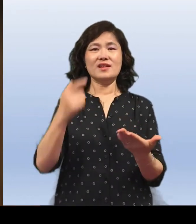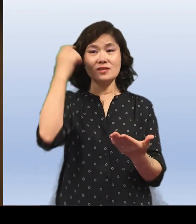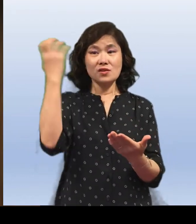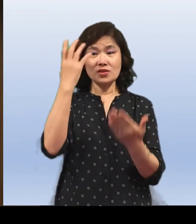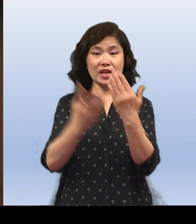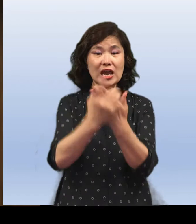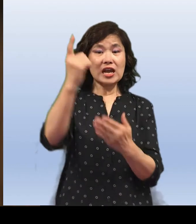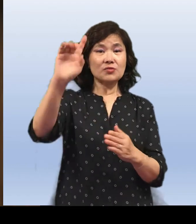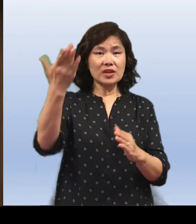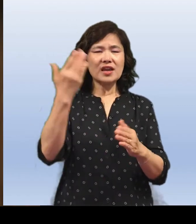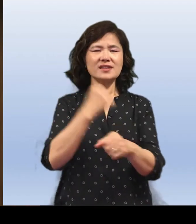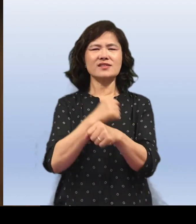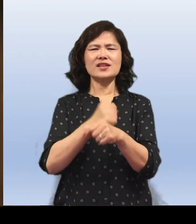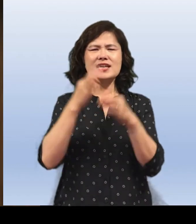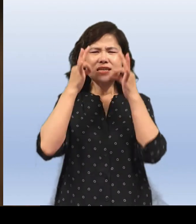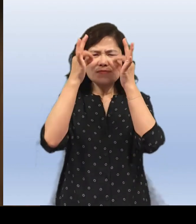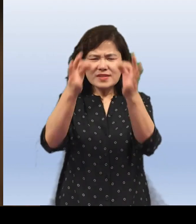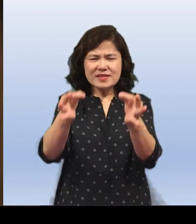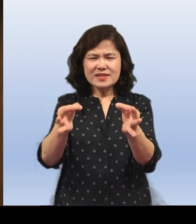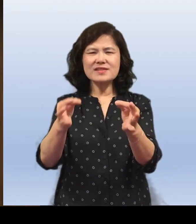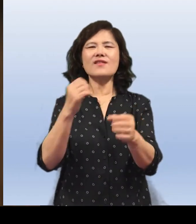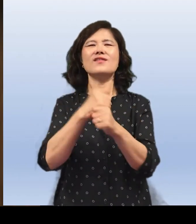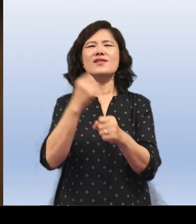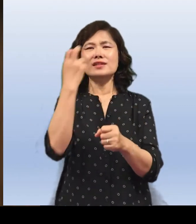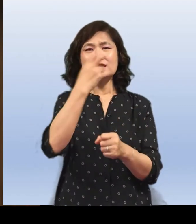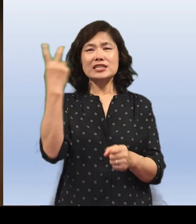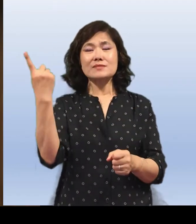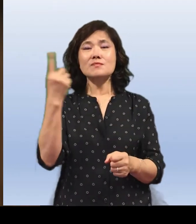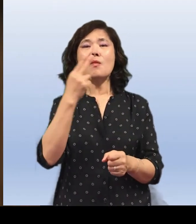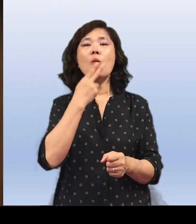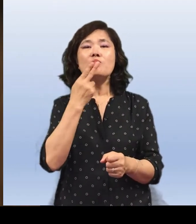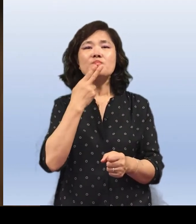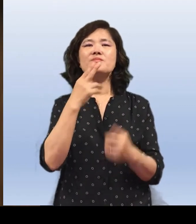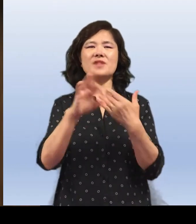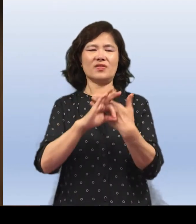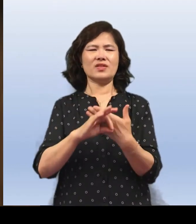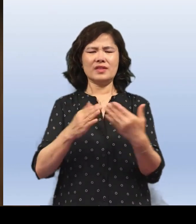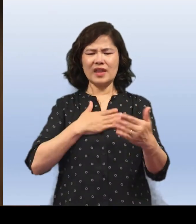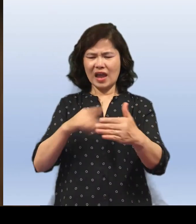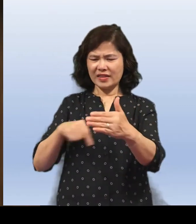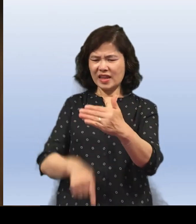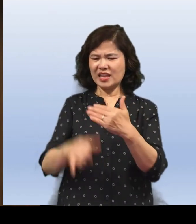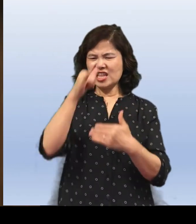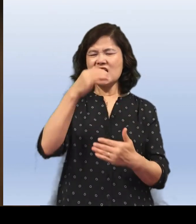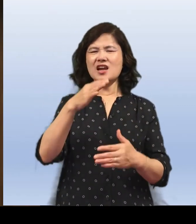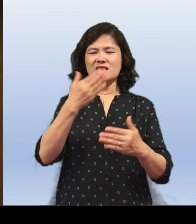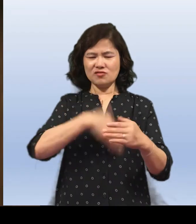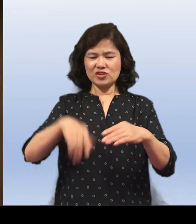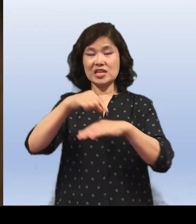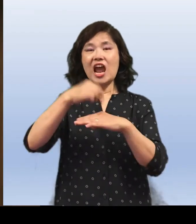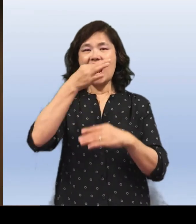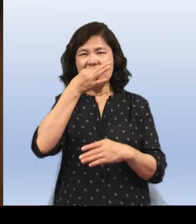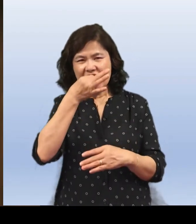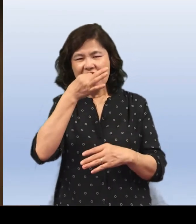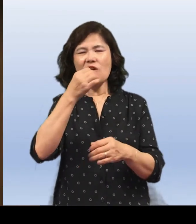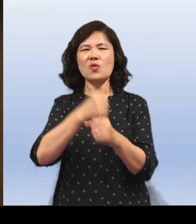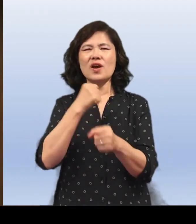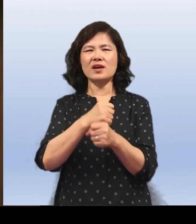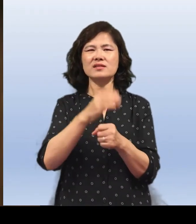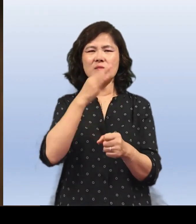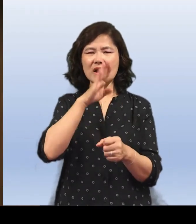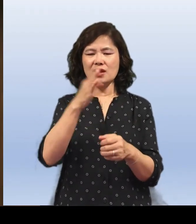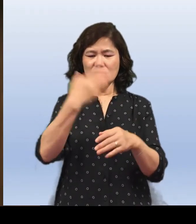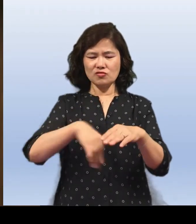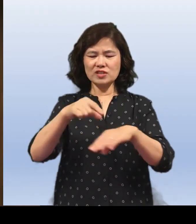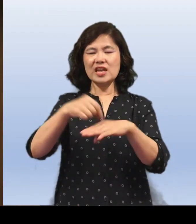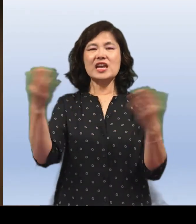되게 하신 것을 힘써 지키지 못할 때 우리의 안에 있는 육신의 정욕과 옛자아는 육체의 일을